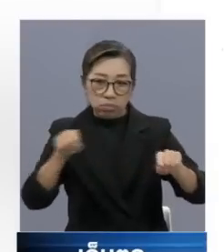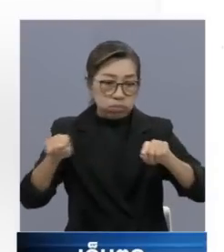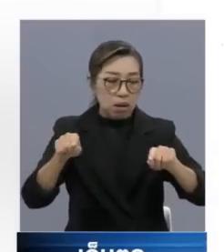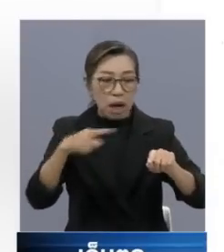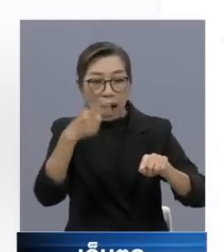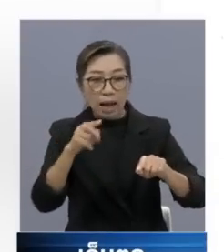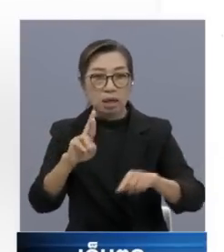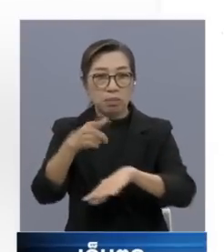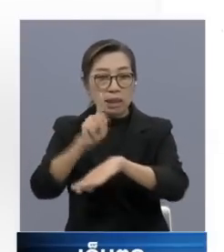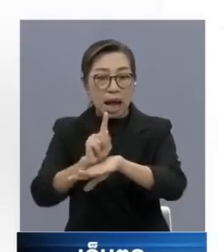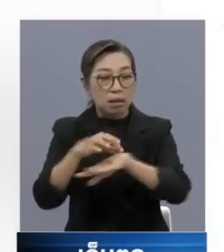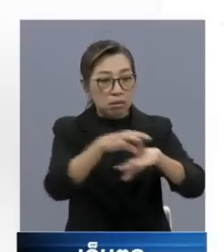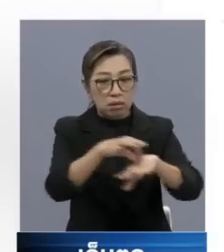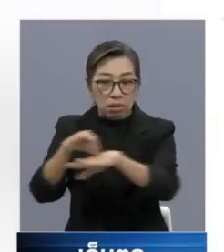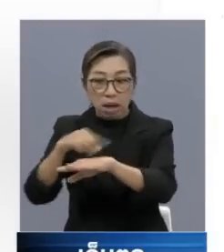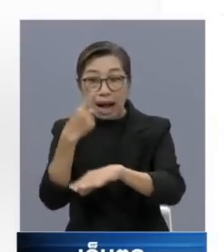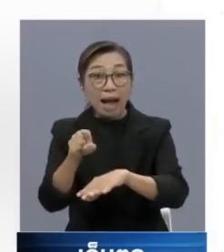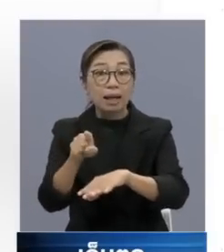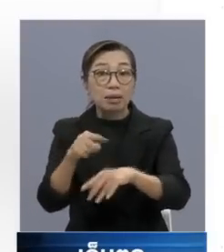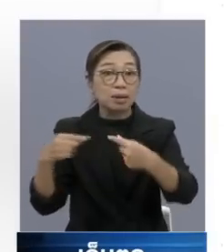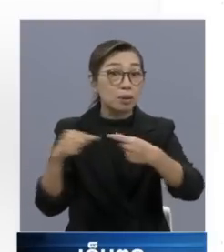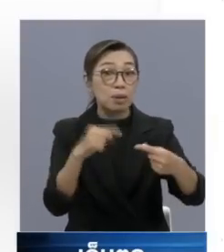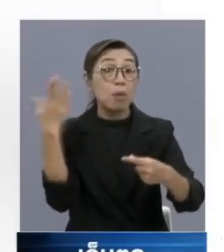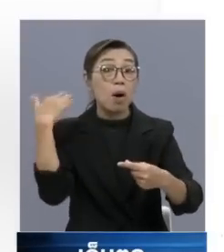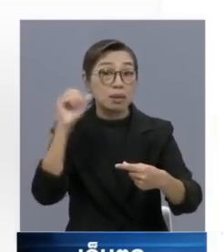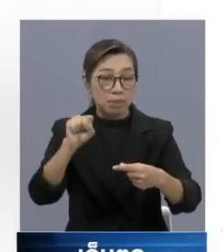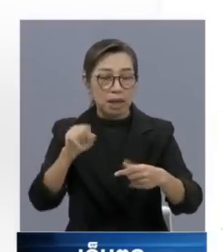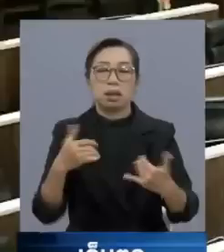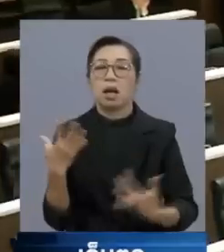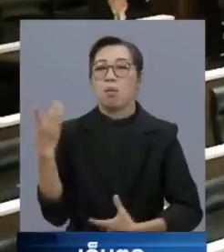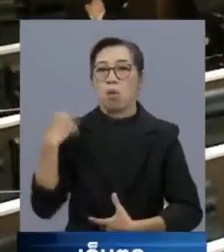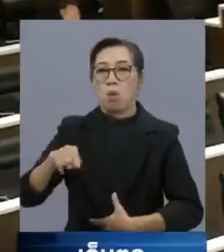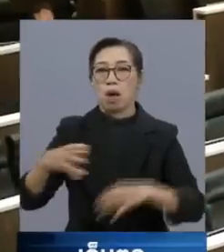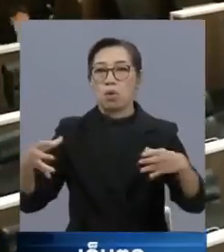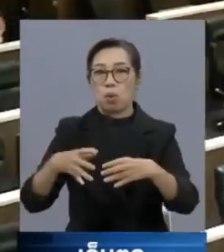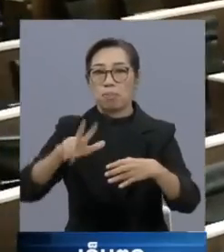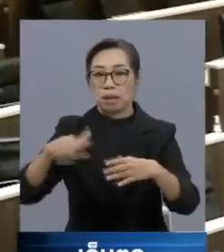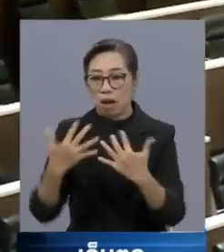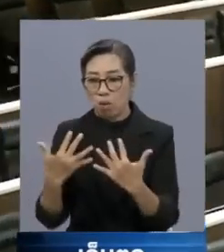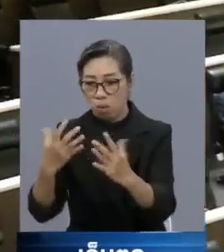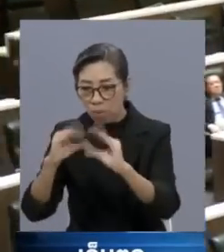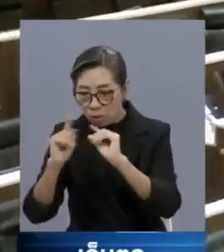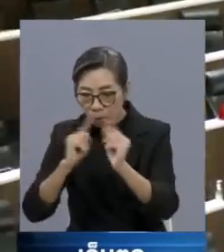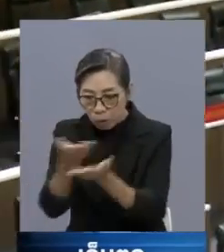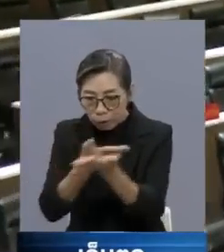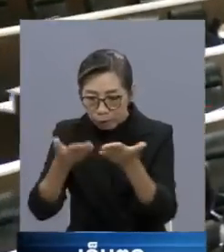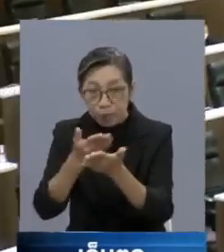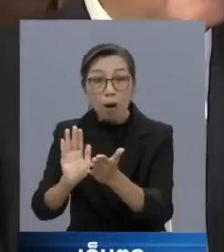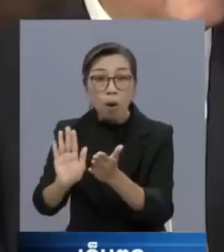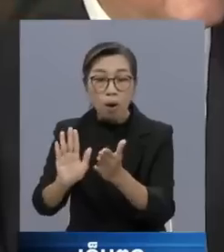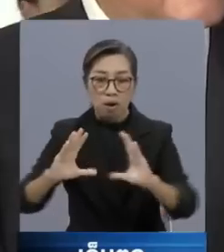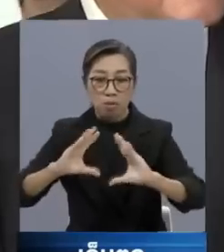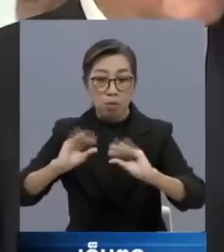ะได้ตำแหน่งประธานสภาทีนี้เมื่อวานนี้อะค่ะพรรคเพื่อไทยเขามีการประชุมกันภายในพรรคนะคะแล้วก็มีหลังจาก